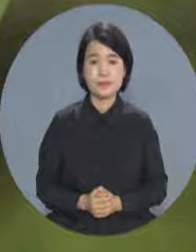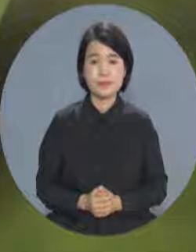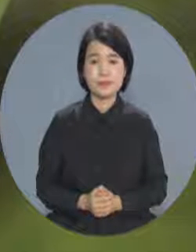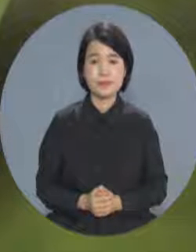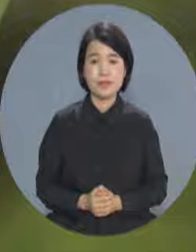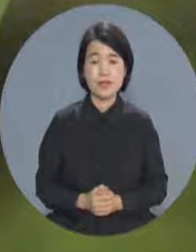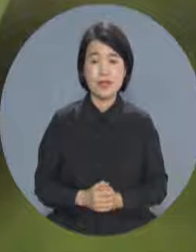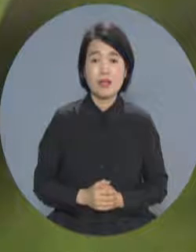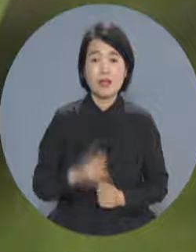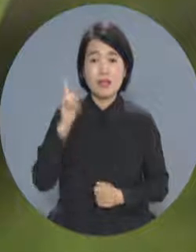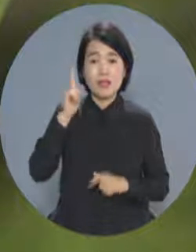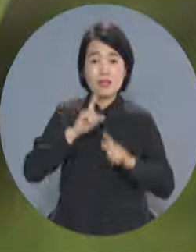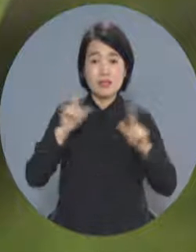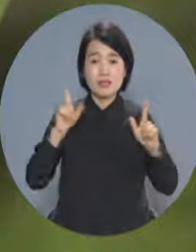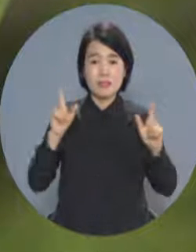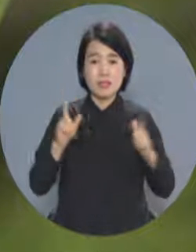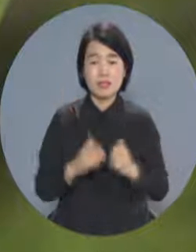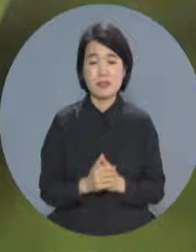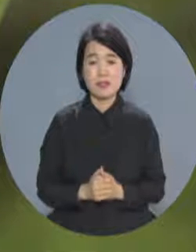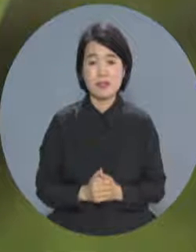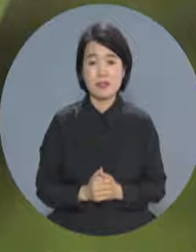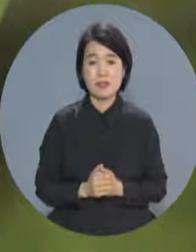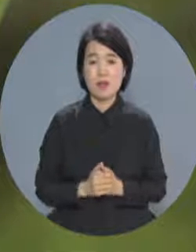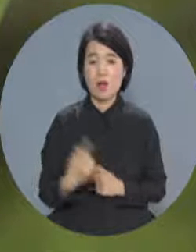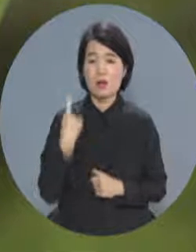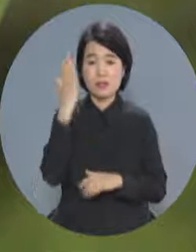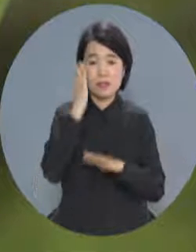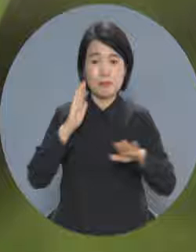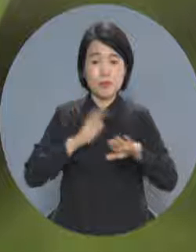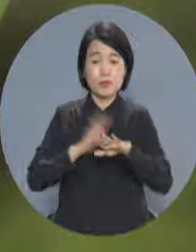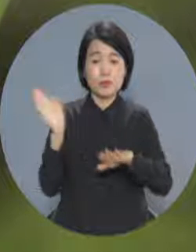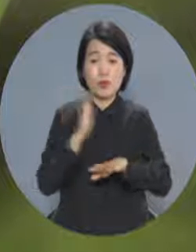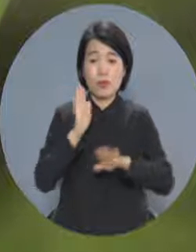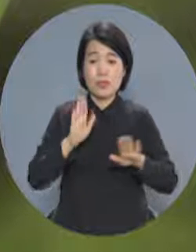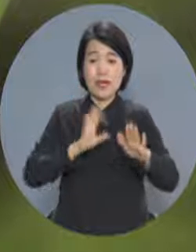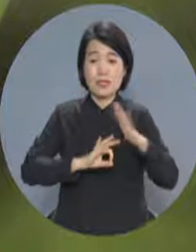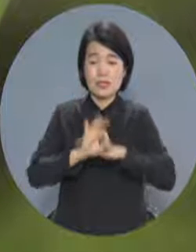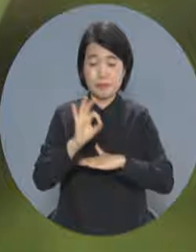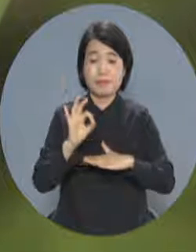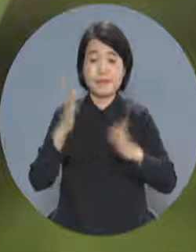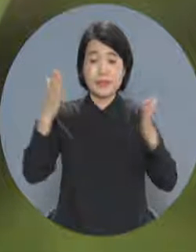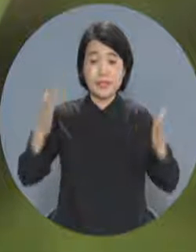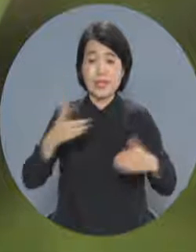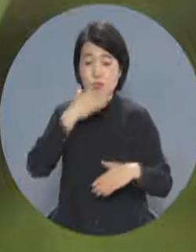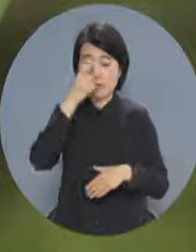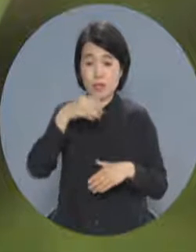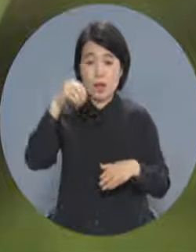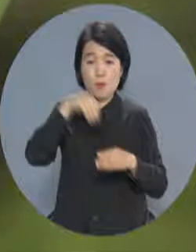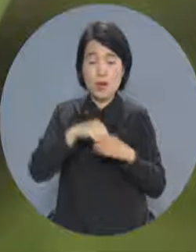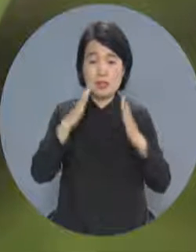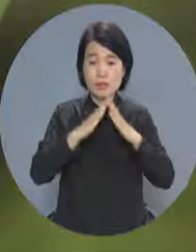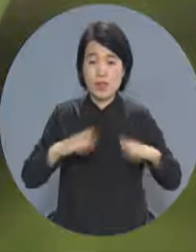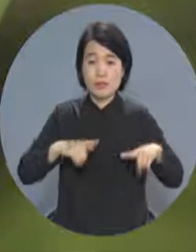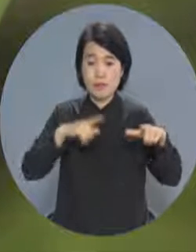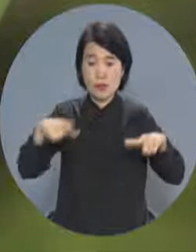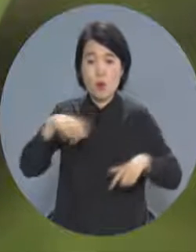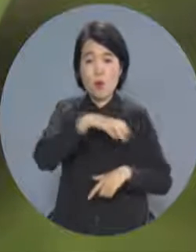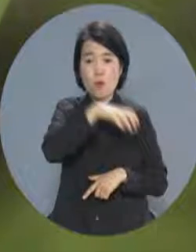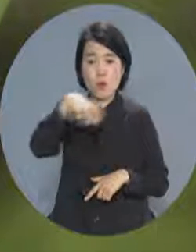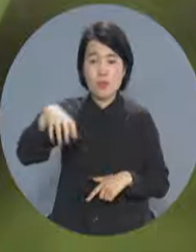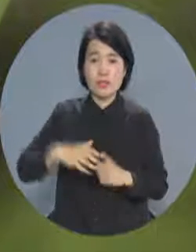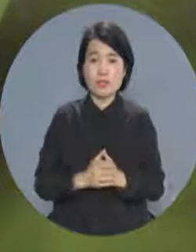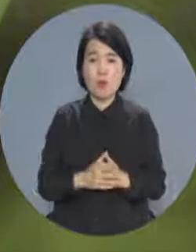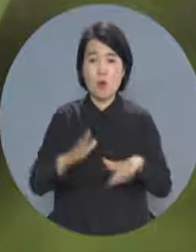여수 mbc ai 내일의 날씨 입니다 어젯밤부터 오늘 아침 사이 순천을 포함한 전남 지역 곳곳에서는